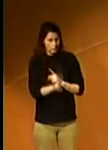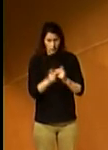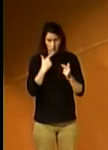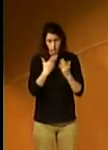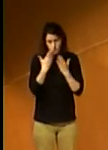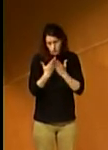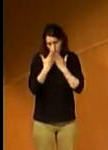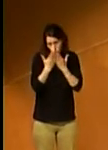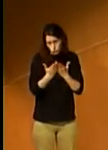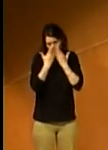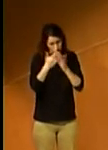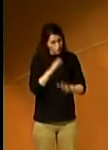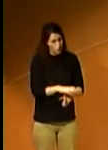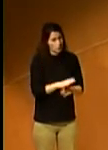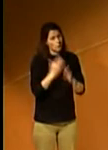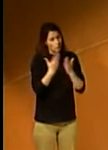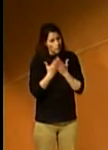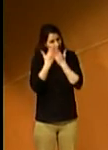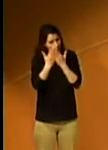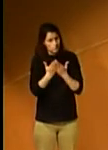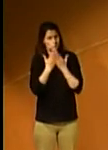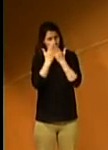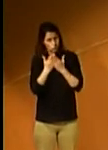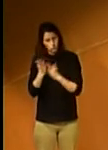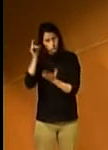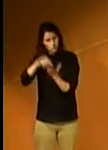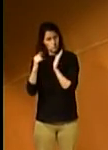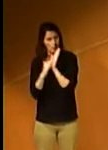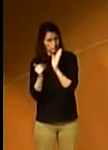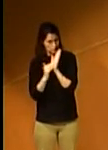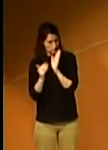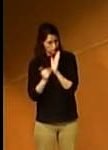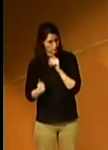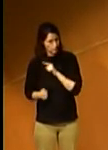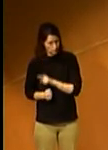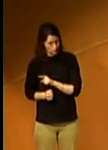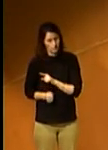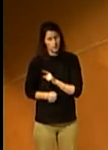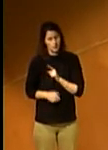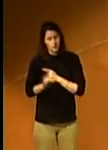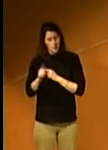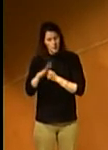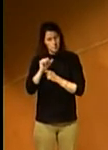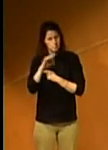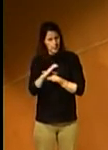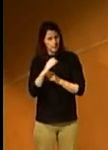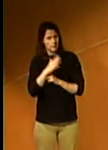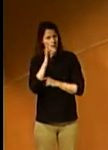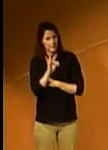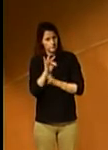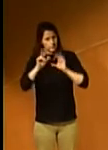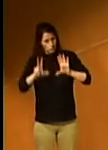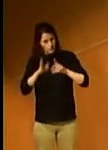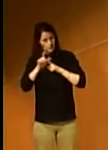j'ai fait mes études sur Marseille. Je suis restée, j'ai fait un bac F8 avec un BTS